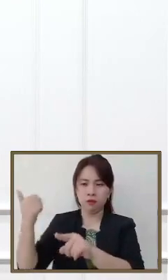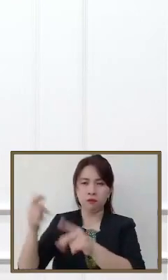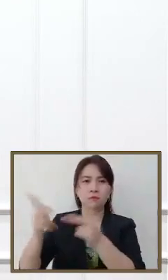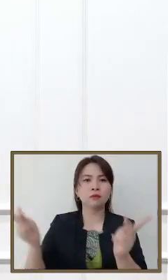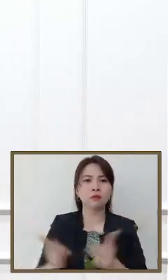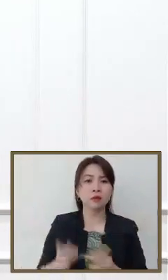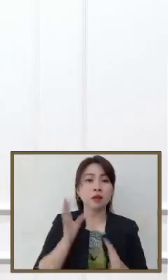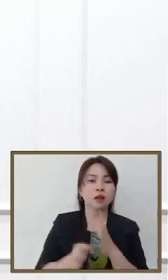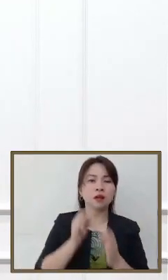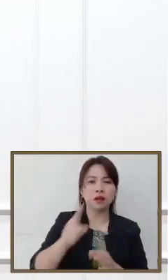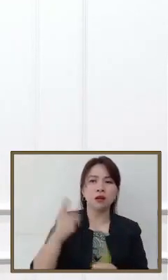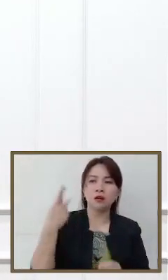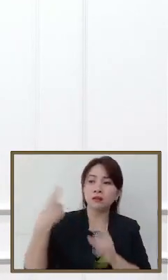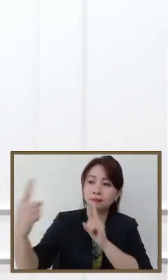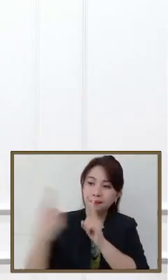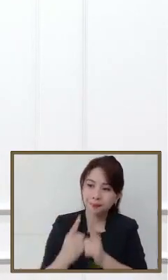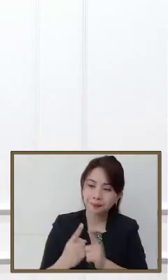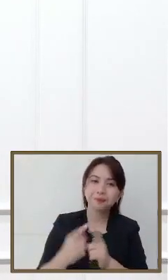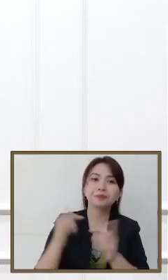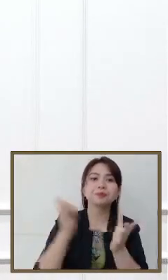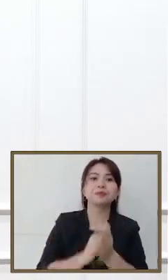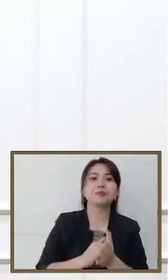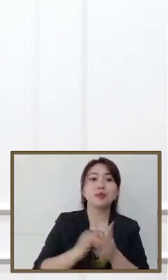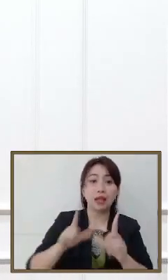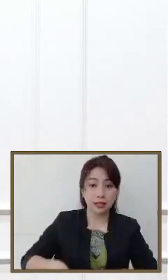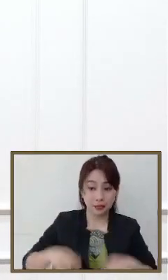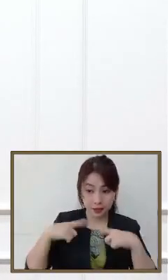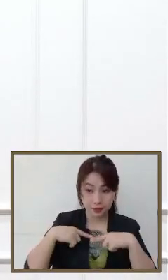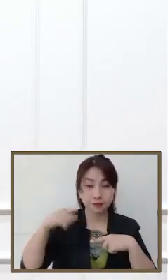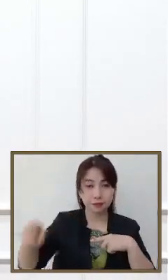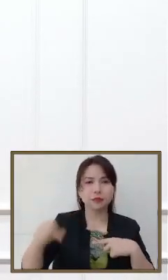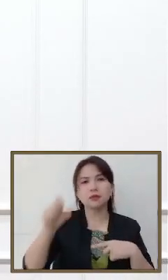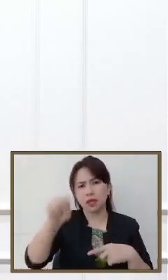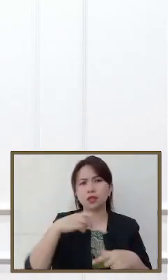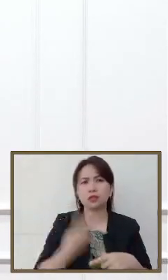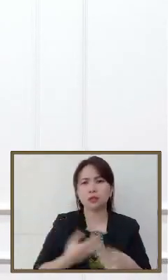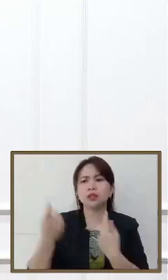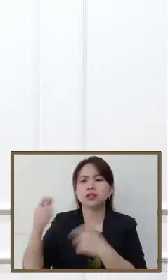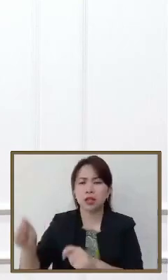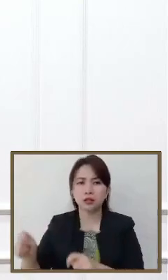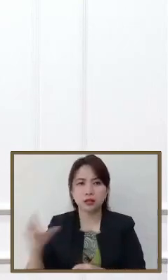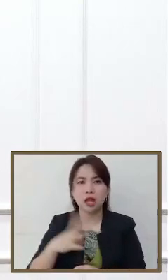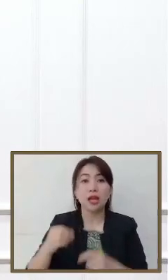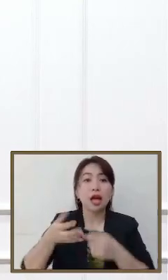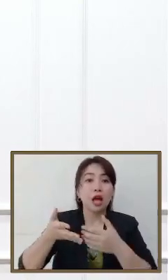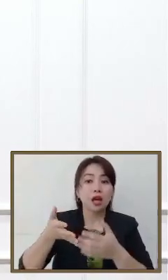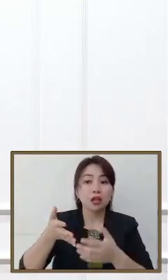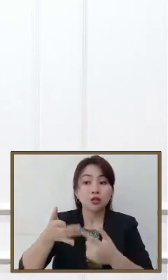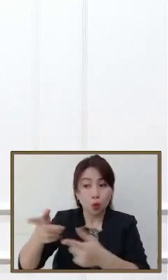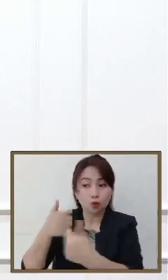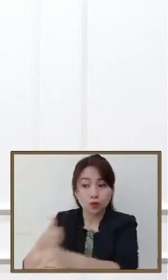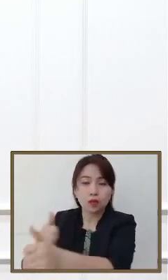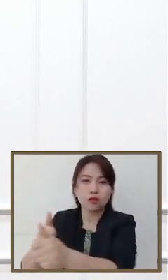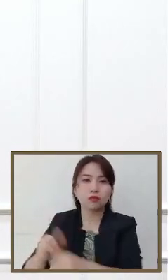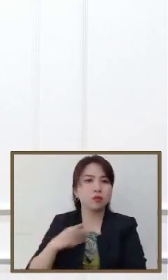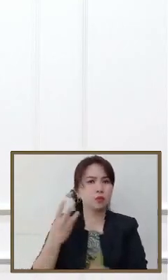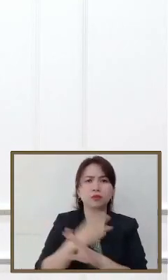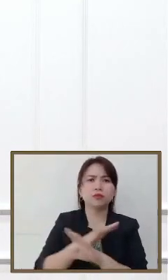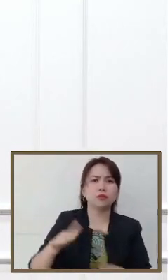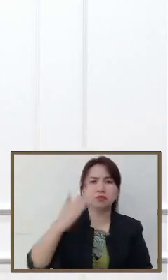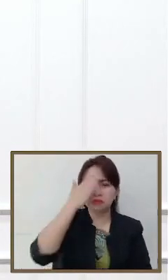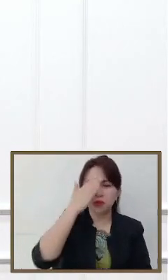Pag nagsabi sa inyo Pag nagsabi sa atin pinaniniwalaan kaagad natin punta kaagad tayo hindi pa natin kilala yun ang Diyos